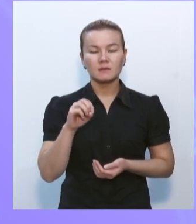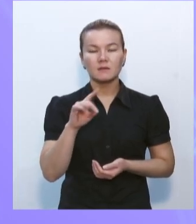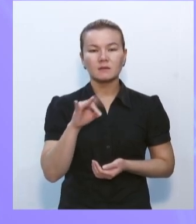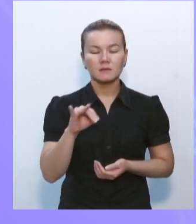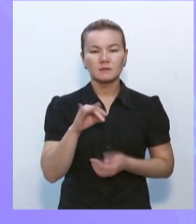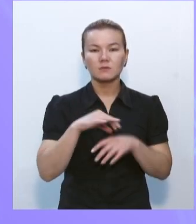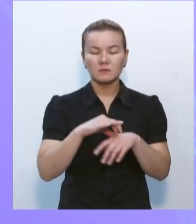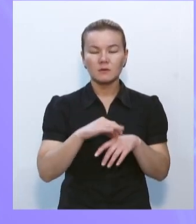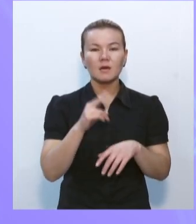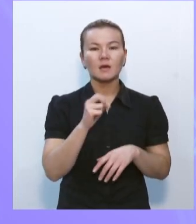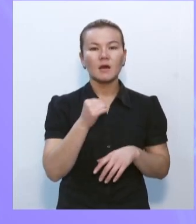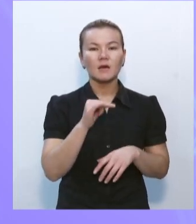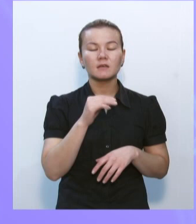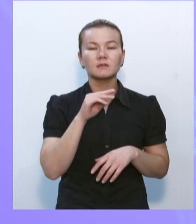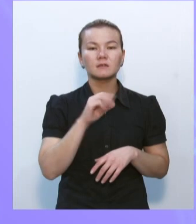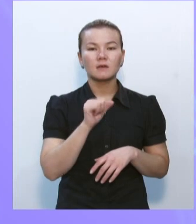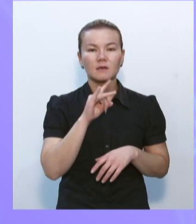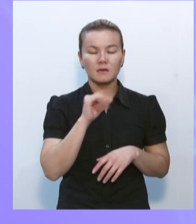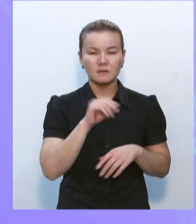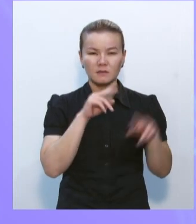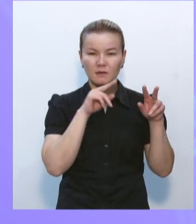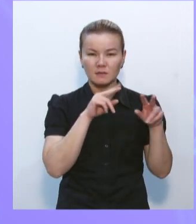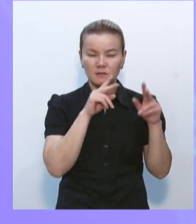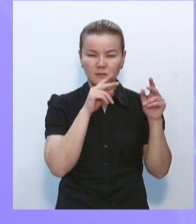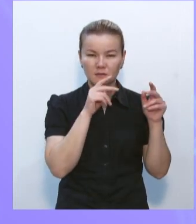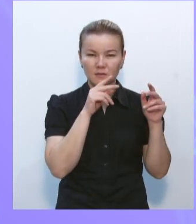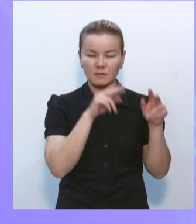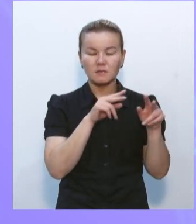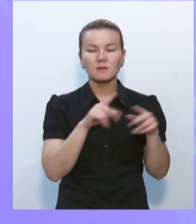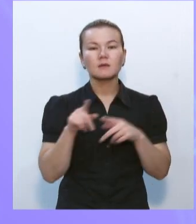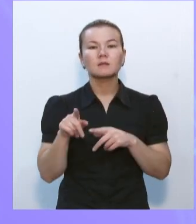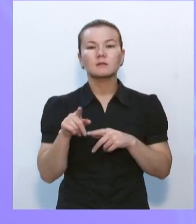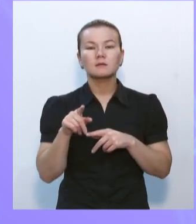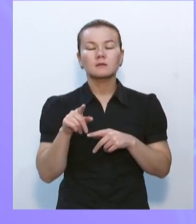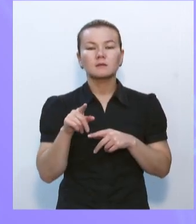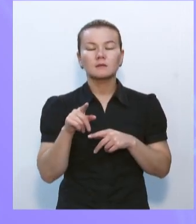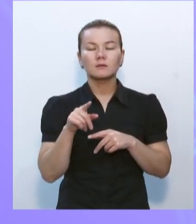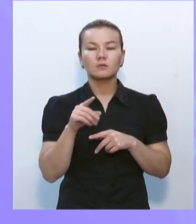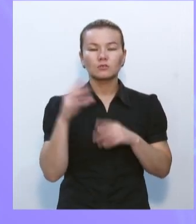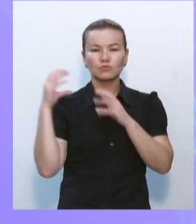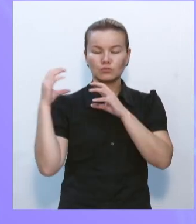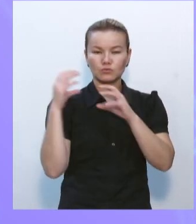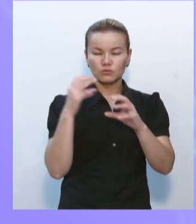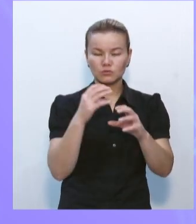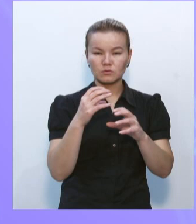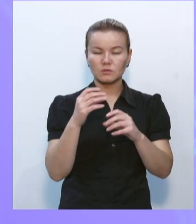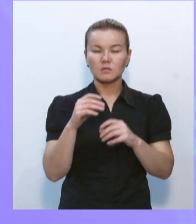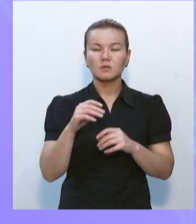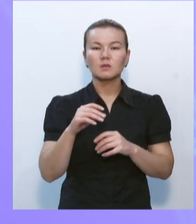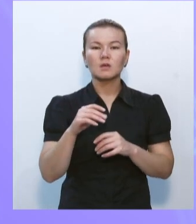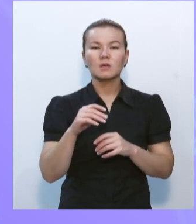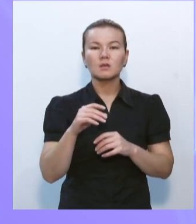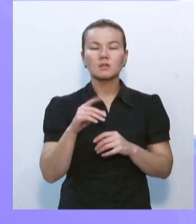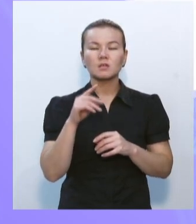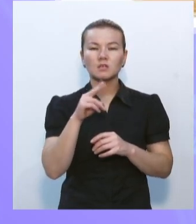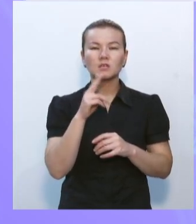кайтарат, жүк ташыйт, жырткыч, сейрек кездешүүчү.